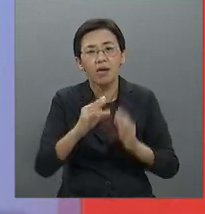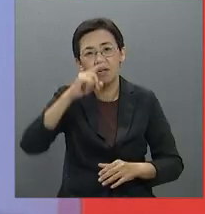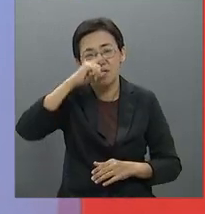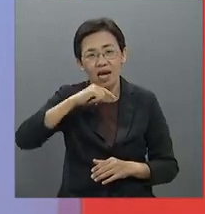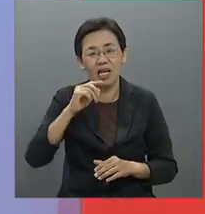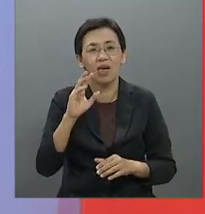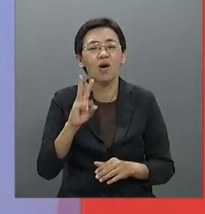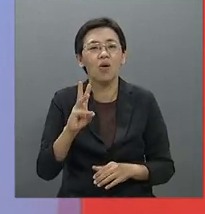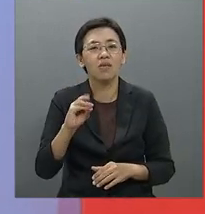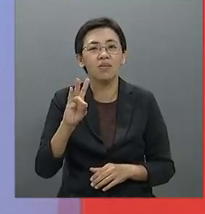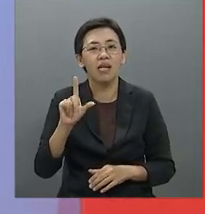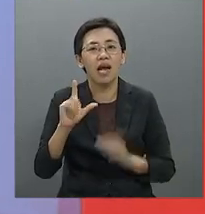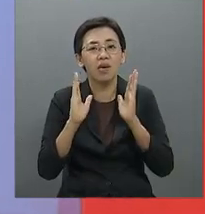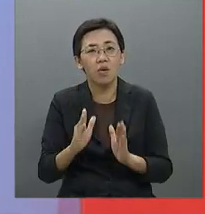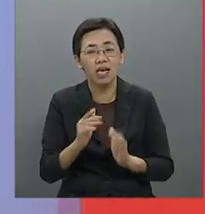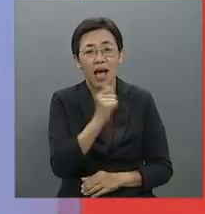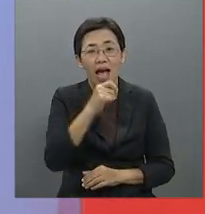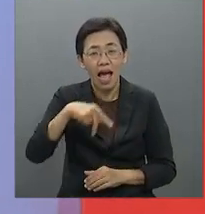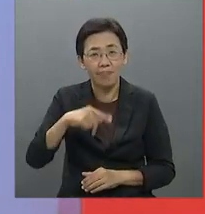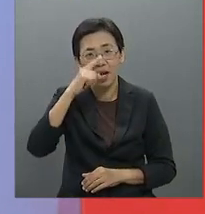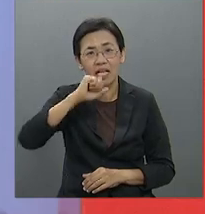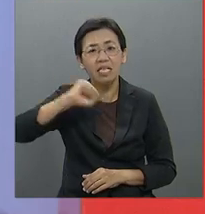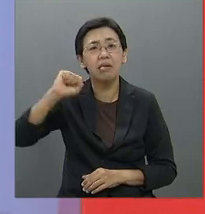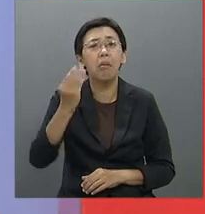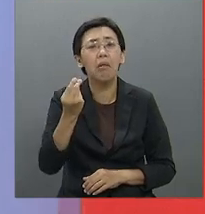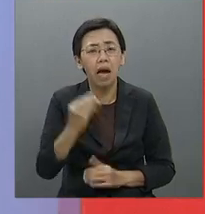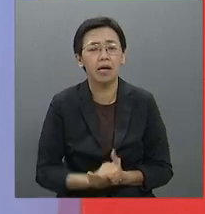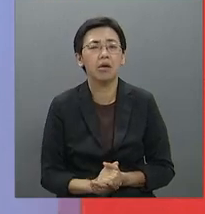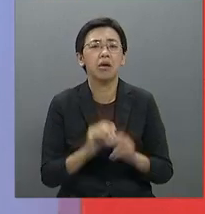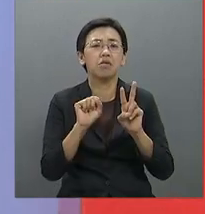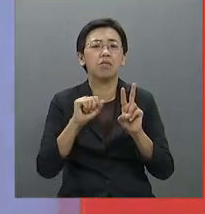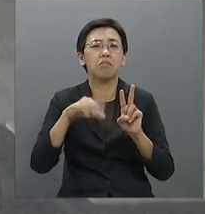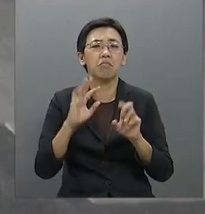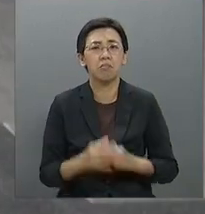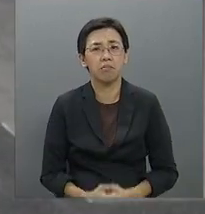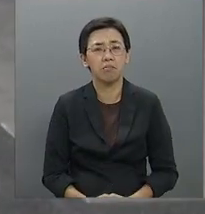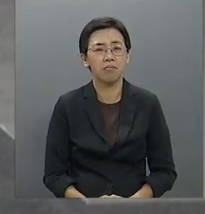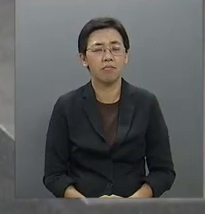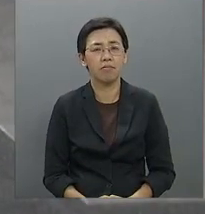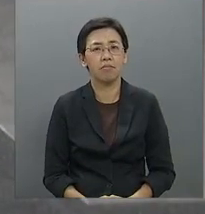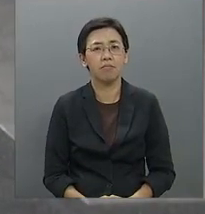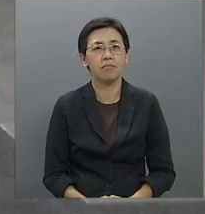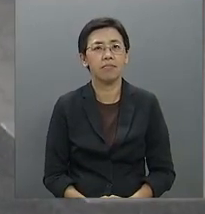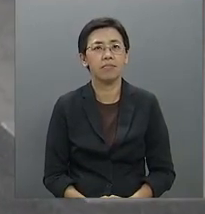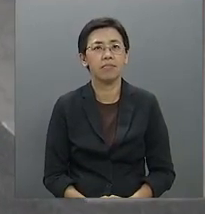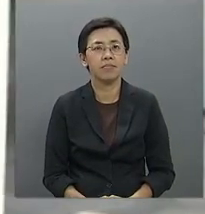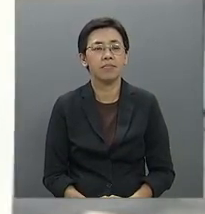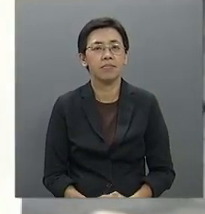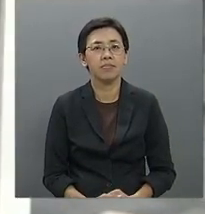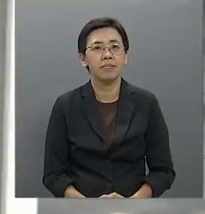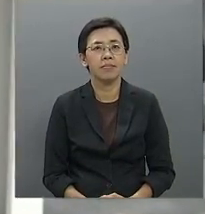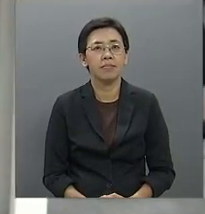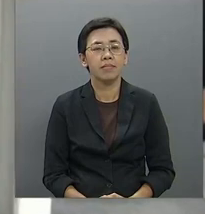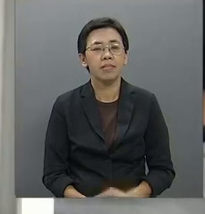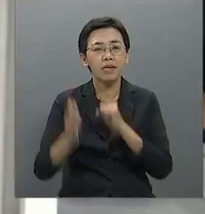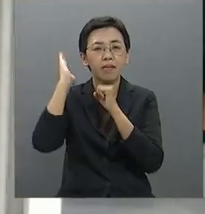านคนมีคนใช้ Application Thai ชนะเพีงแค่ 200,000 กวคนทางโกสกสบัอ